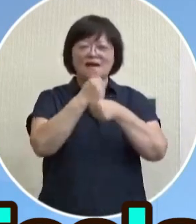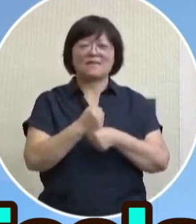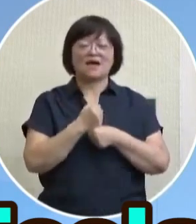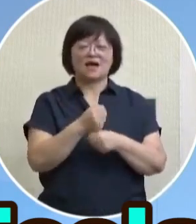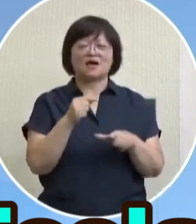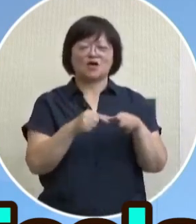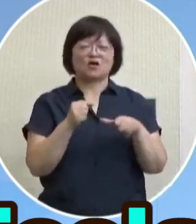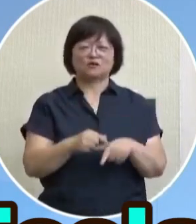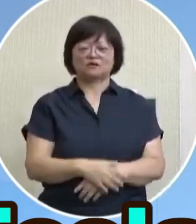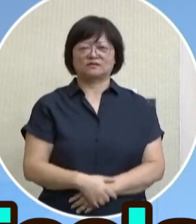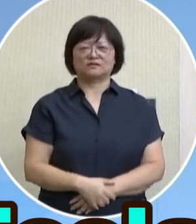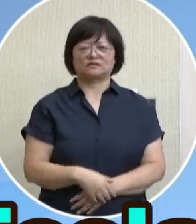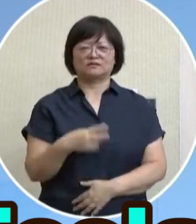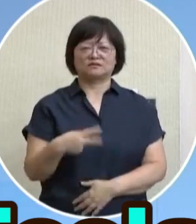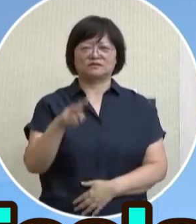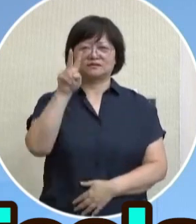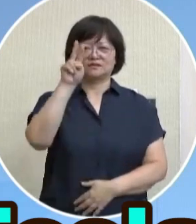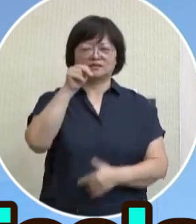甚至现在NVIDIA，